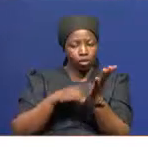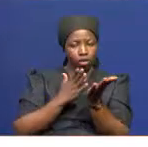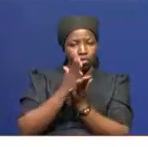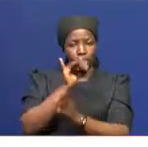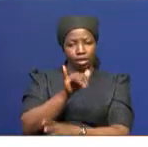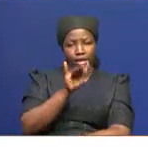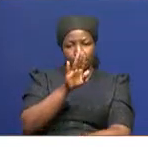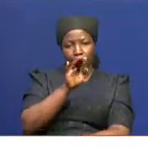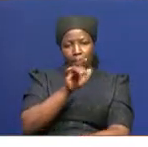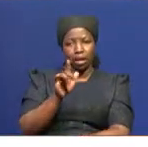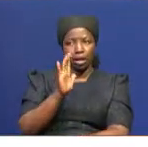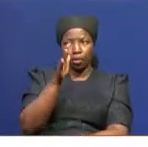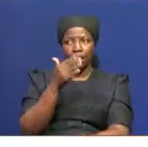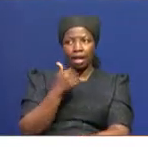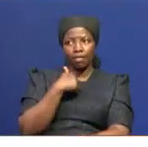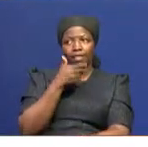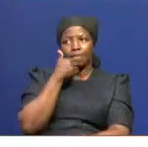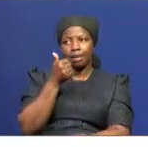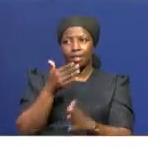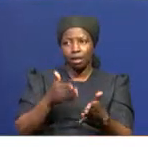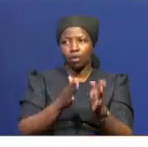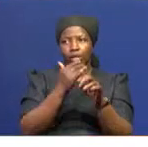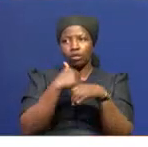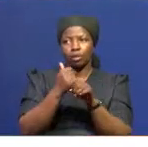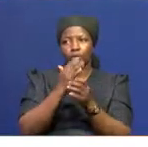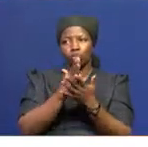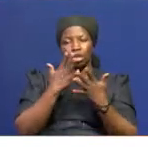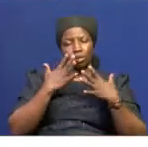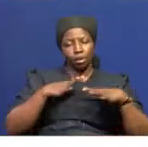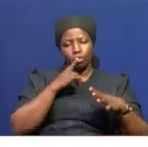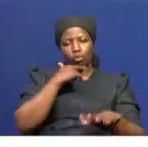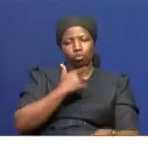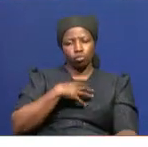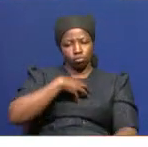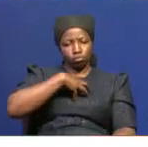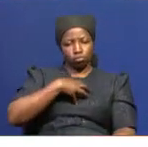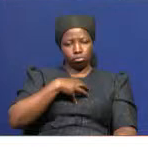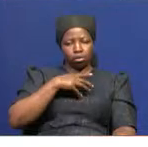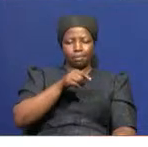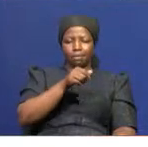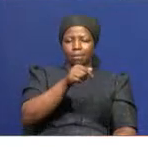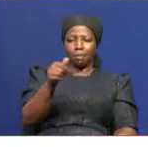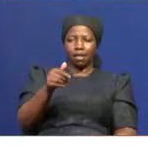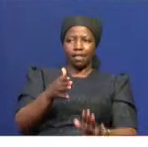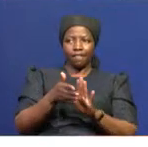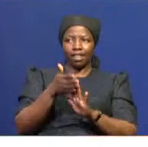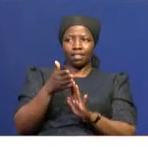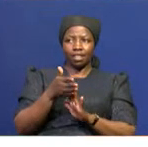tutakuwa na njia mwafaka ya kuhakikisha kwamba wale wanaondoka kutoka ofisi wanalipwa haraka.